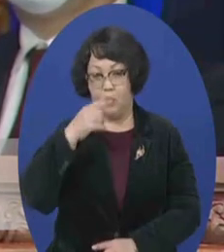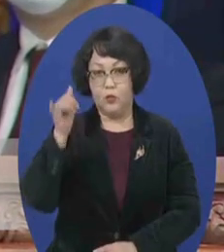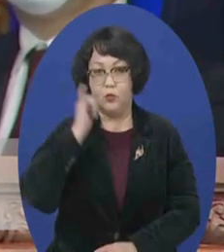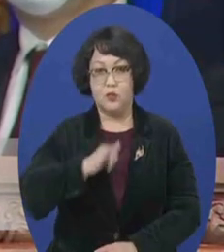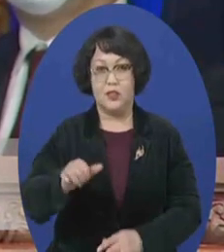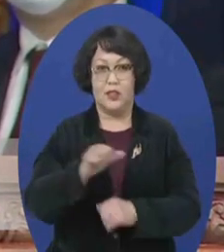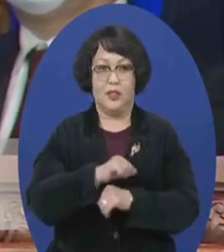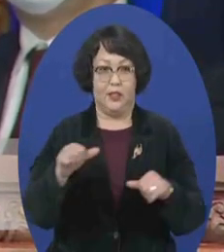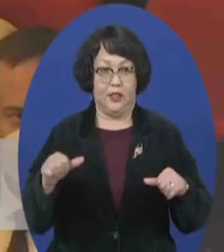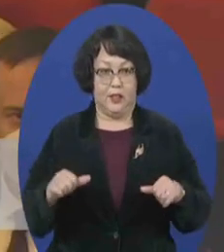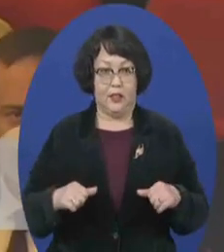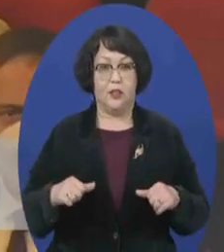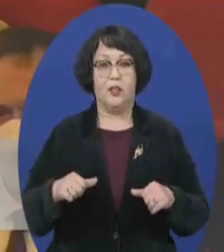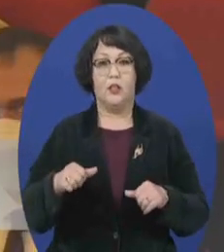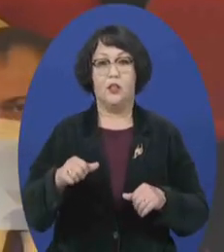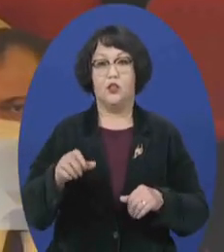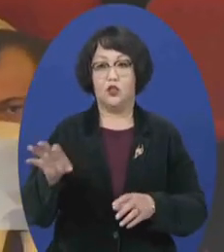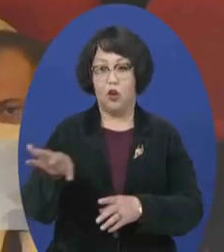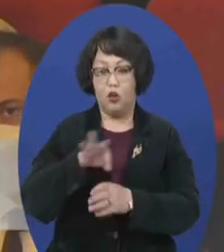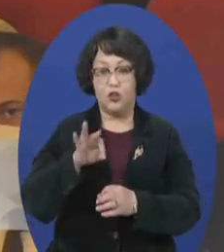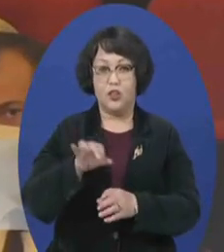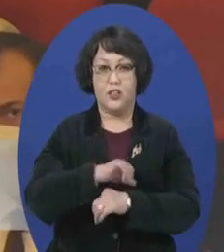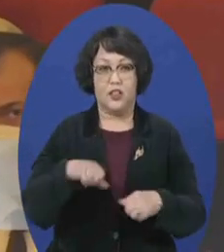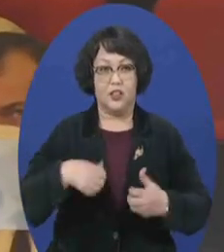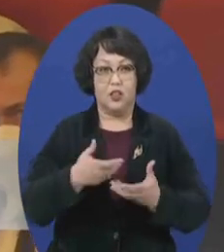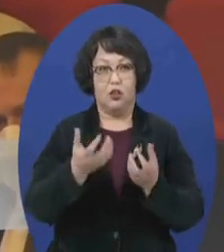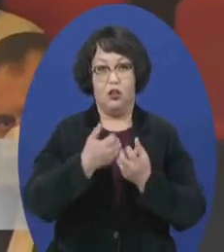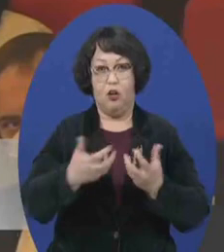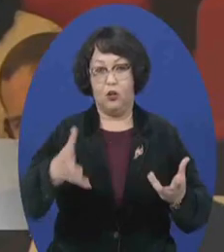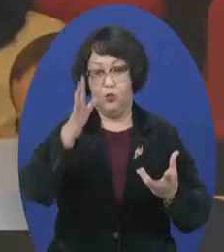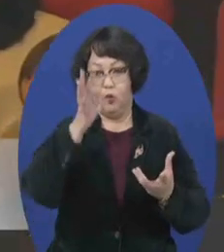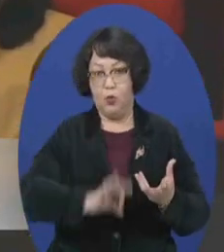Монгол улсын ард түмний сонгогчдын дээлэнх олонхын саналаар